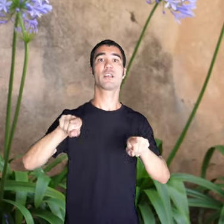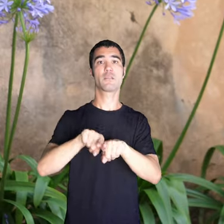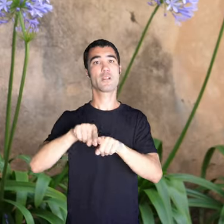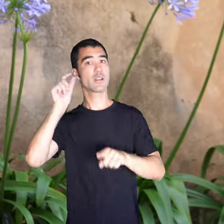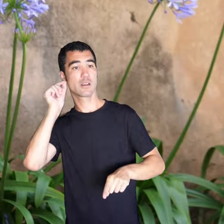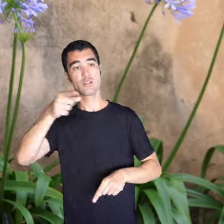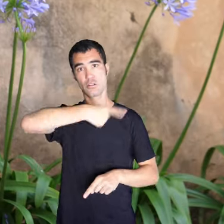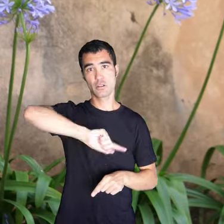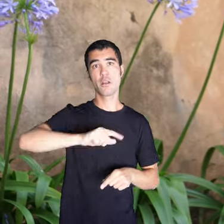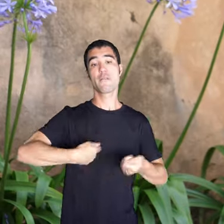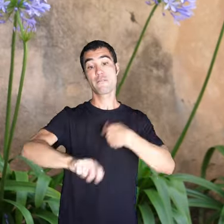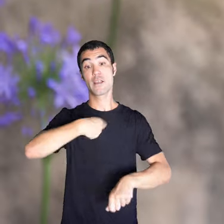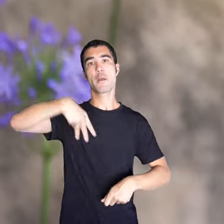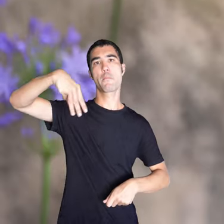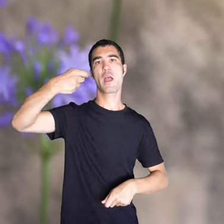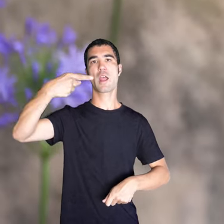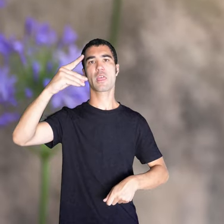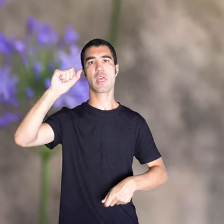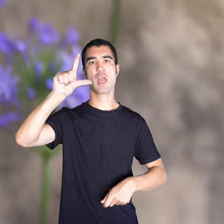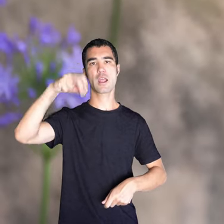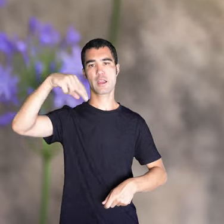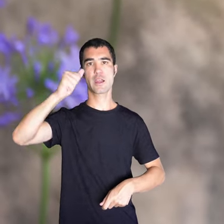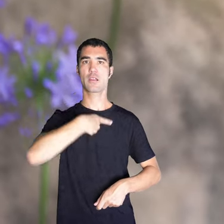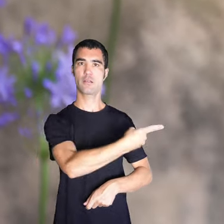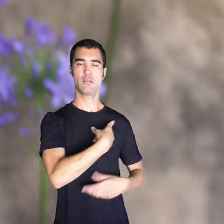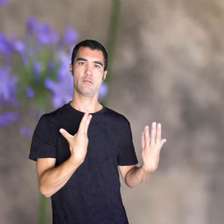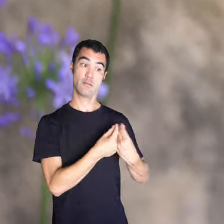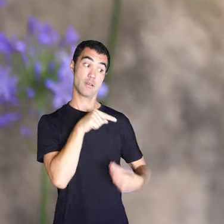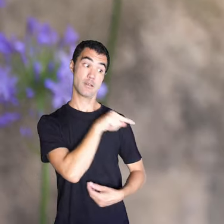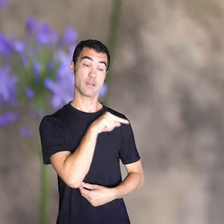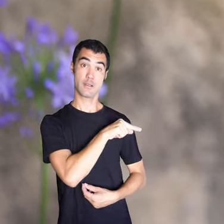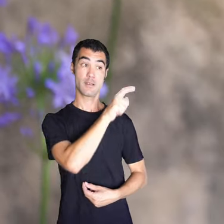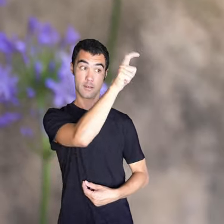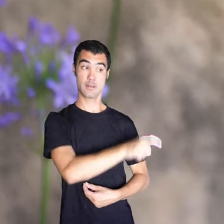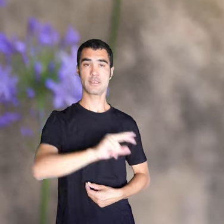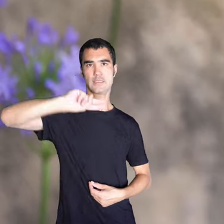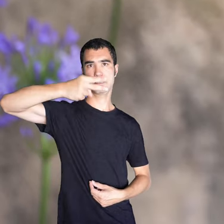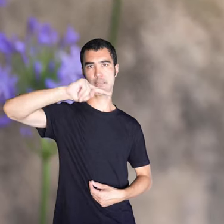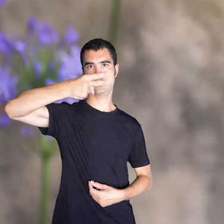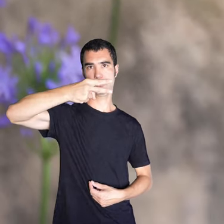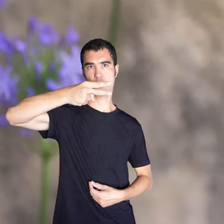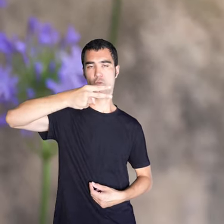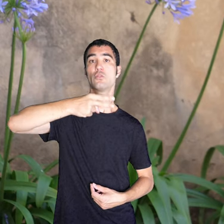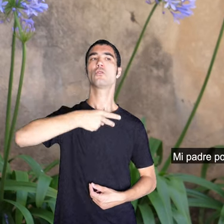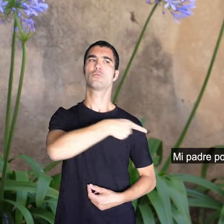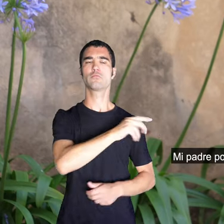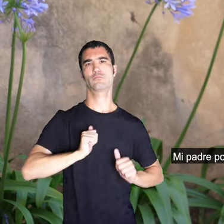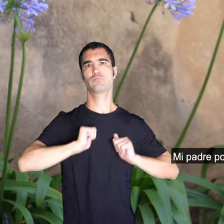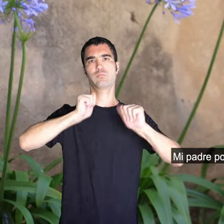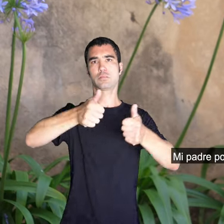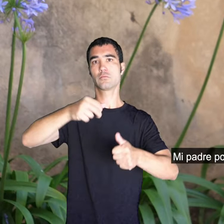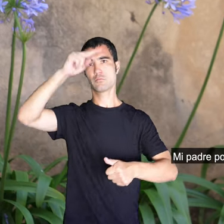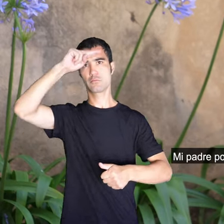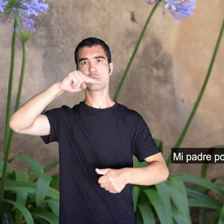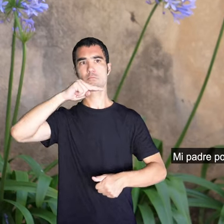a Sant Magdalena i jo. La meva germana, Magdalena, que era la segona, va començar. Mon pare,